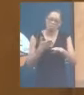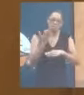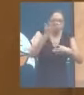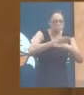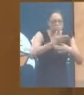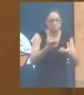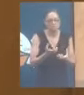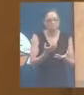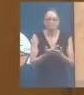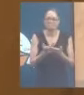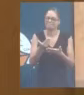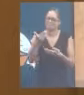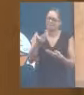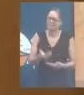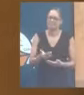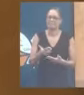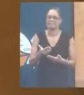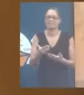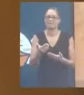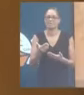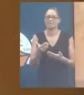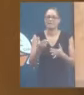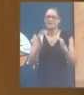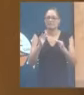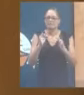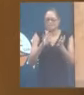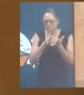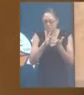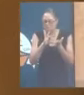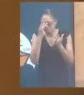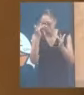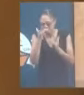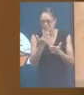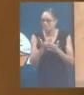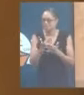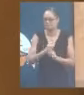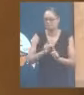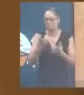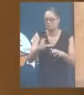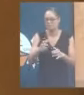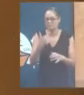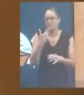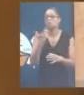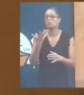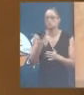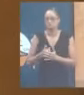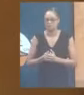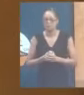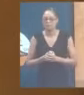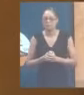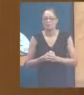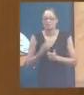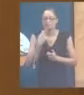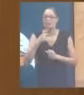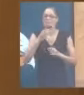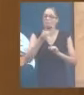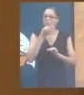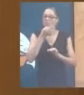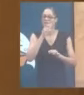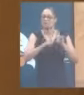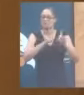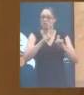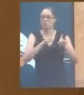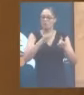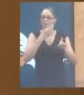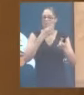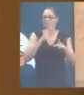et qu'on fasse taire ce type de stratégie. C'est un hold-up. C'est-à-dire on utilise ces questions-là pour faire